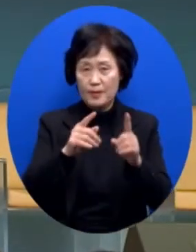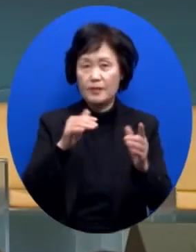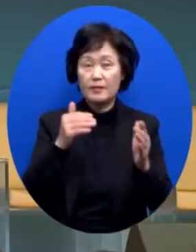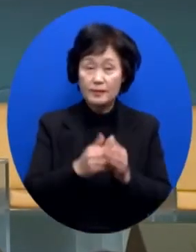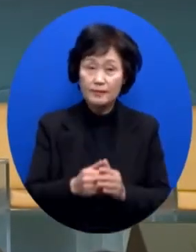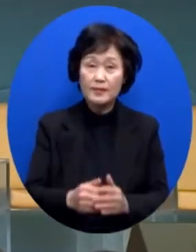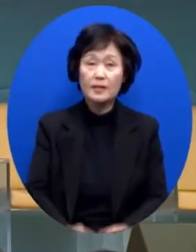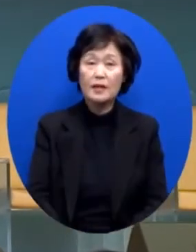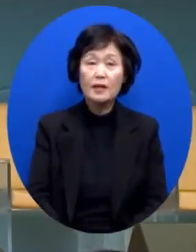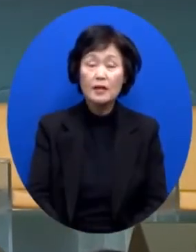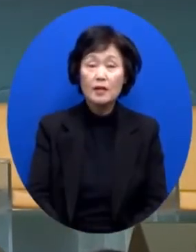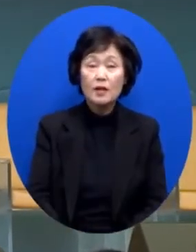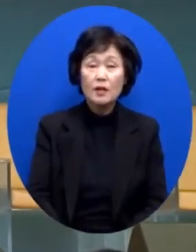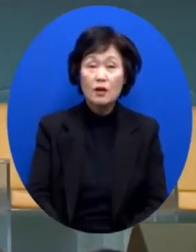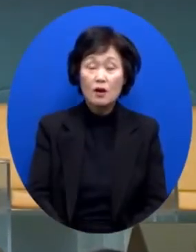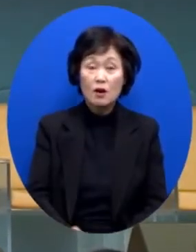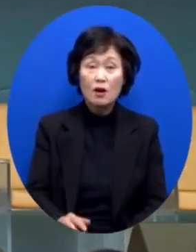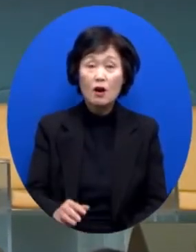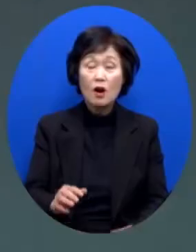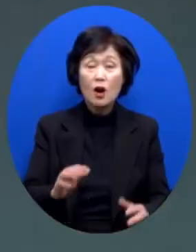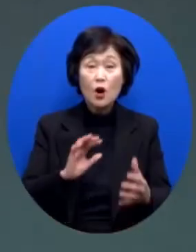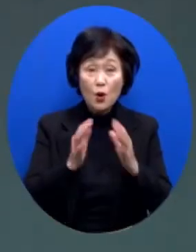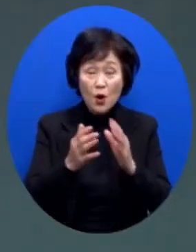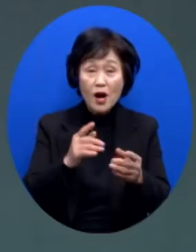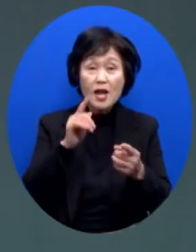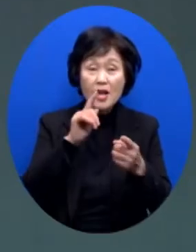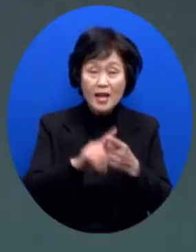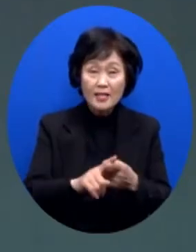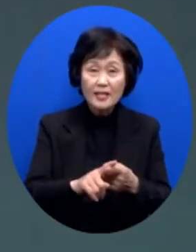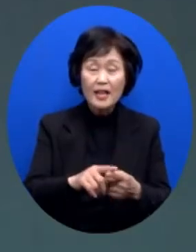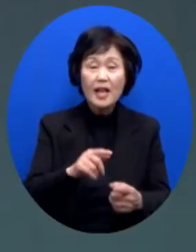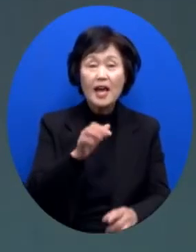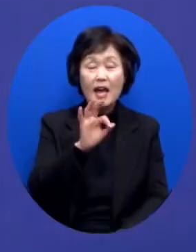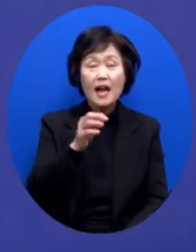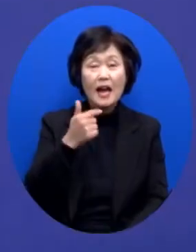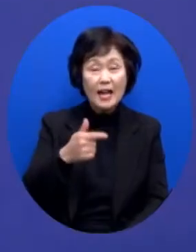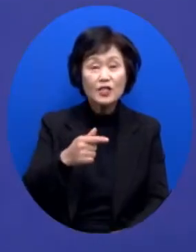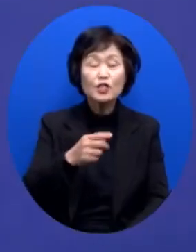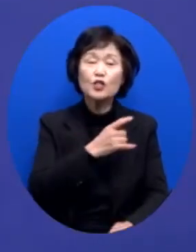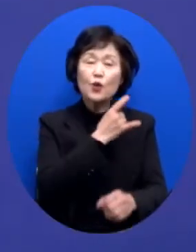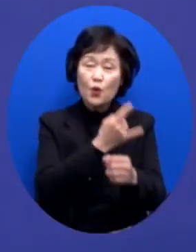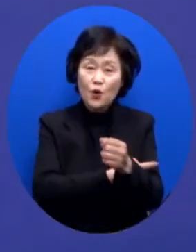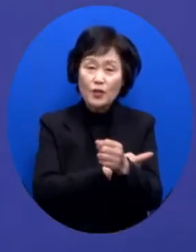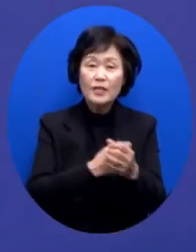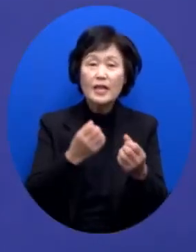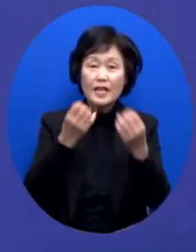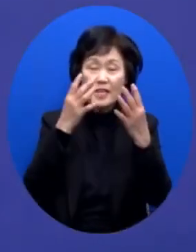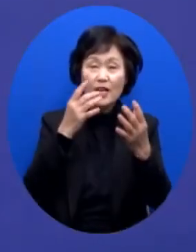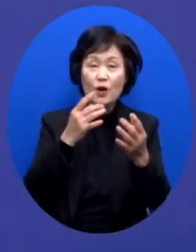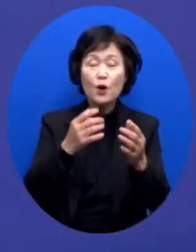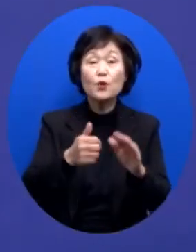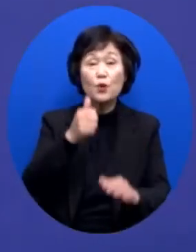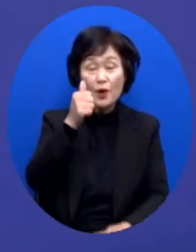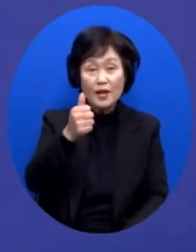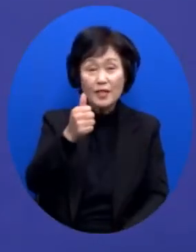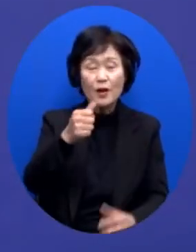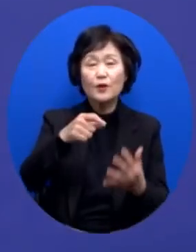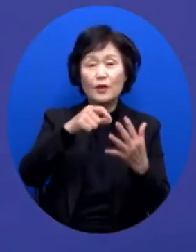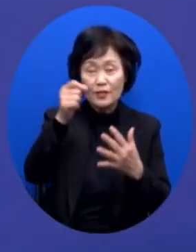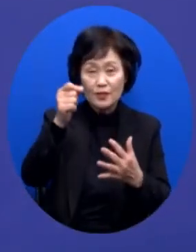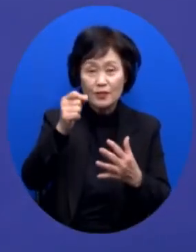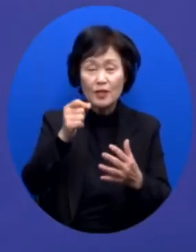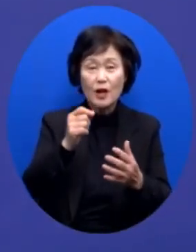샤를 신임 회장으로 선출하고 각부 보고 를 진행했습니다 한국 기독교 군선교 회원 앞에 제주